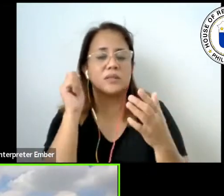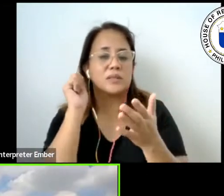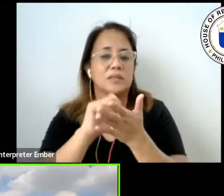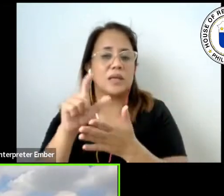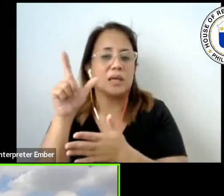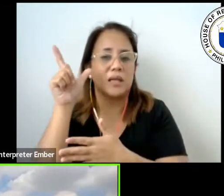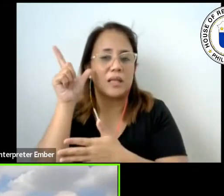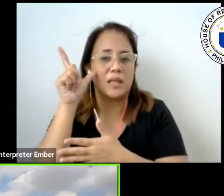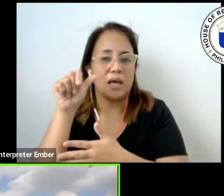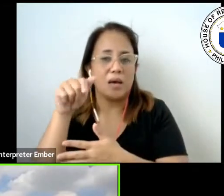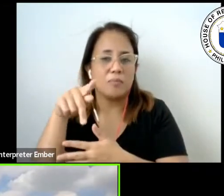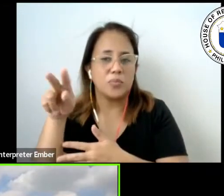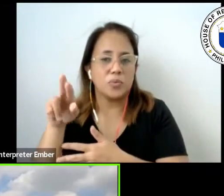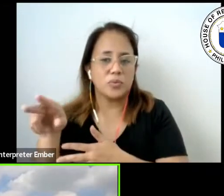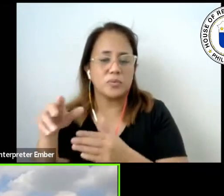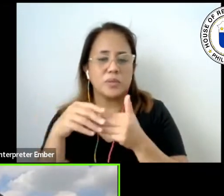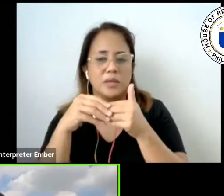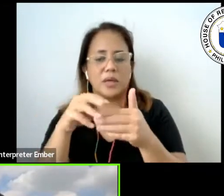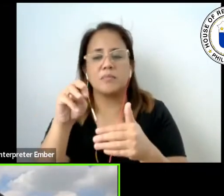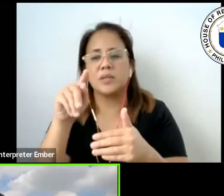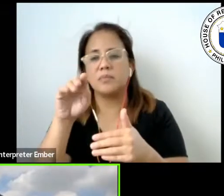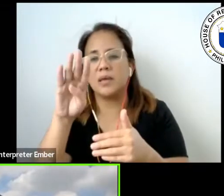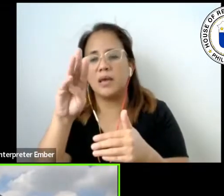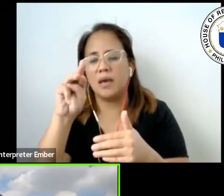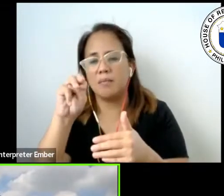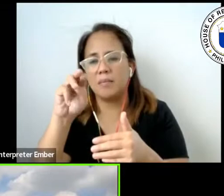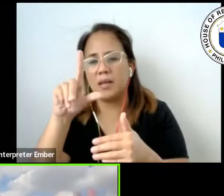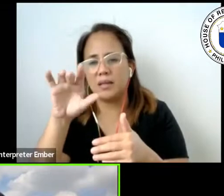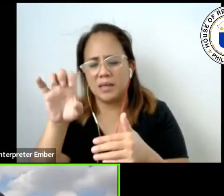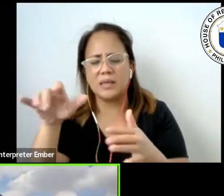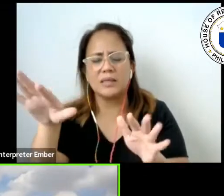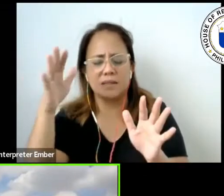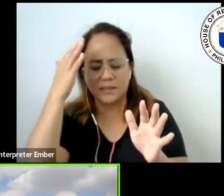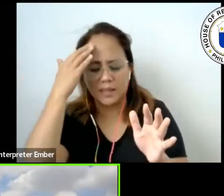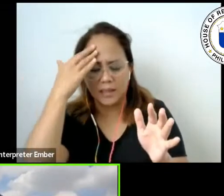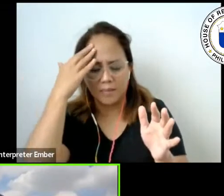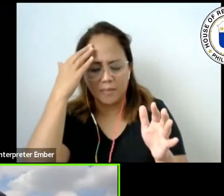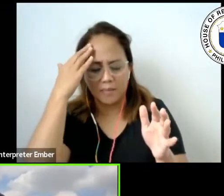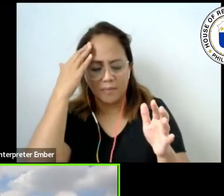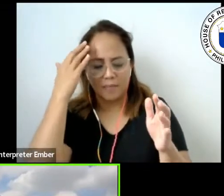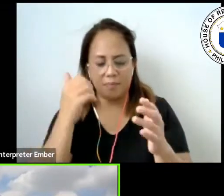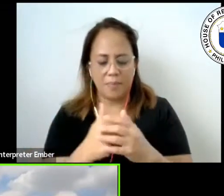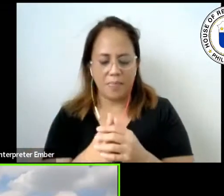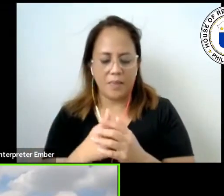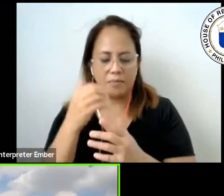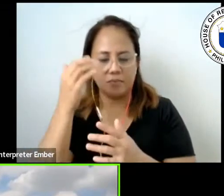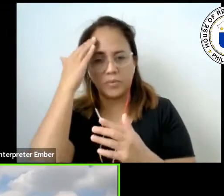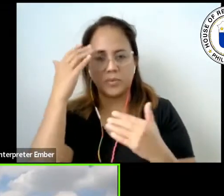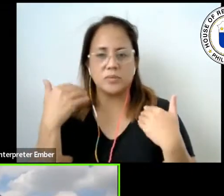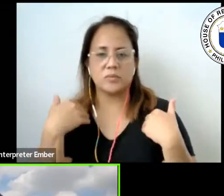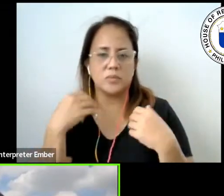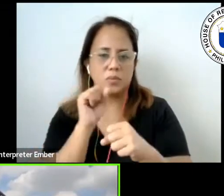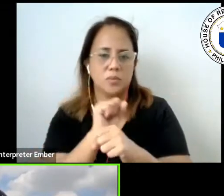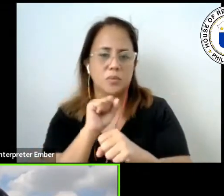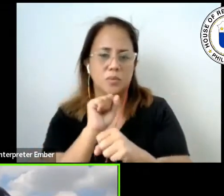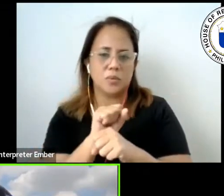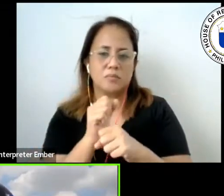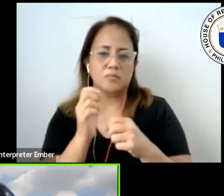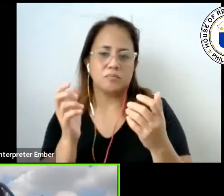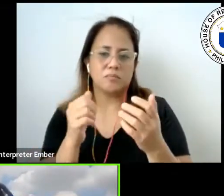na mamuno sa MTBMLE. And so they know, meron silang alam nila kung anong, saan nag-work at hindi nag-work. Sana po